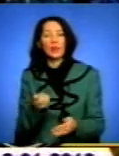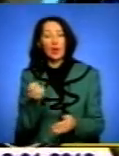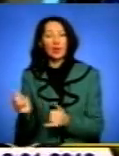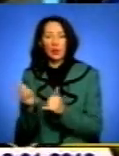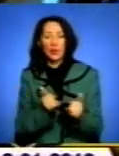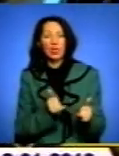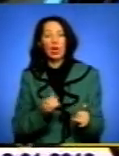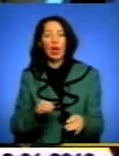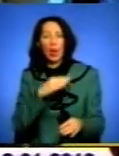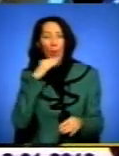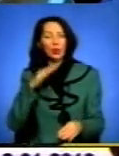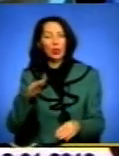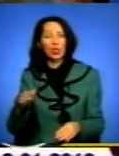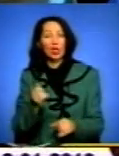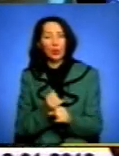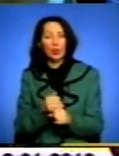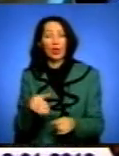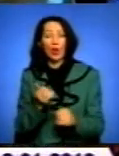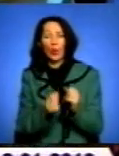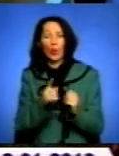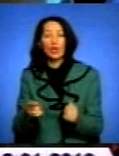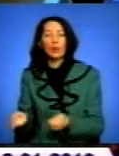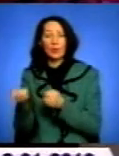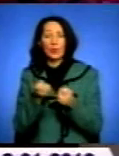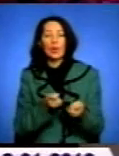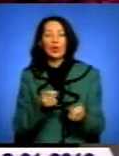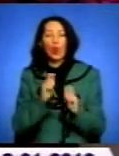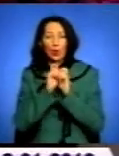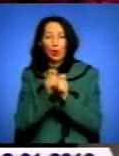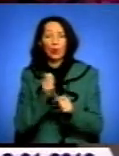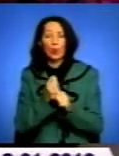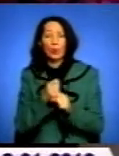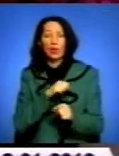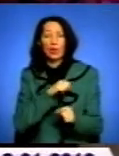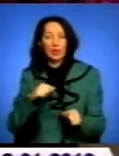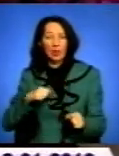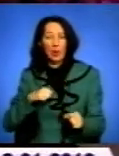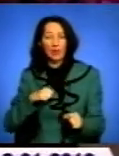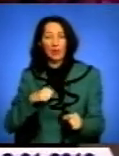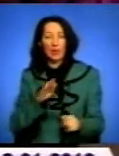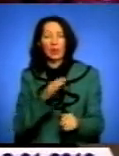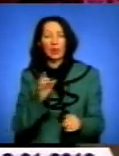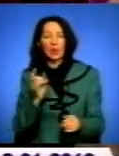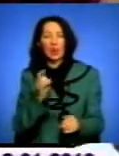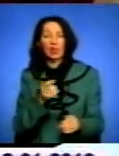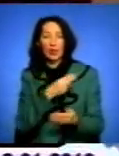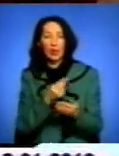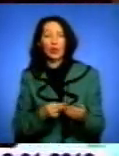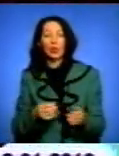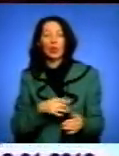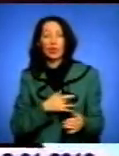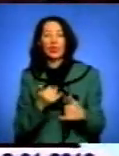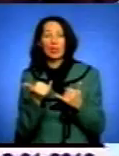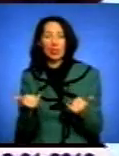подарунок, виготовлений власноруч. Дитячі малюнки щирі та позитивні. Віка, а що це в тебе за малюнки такі?